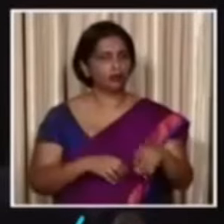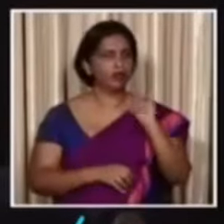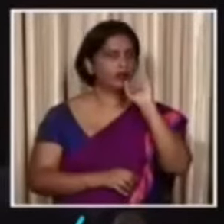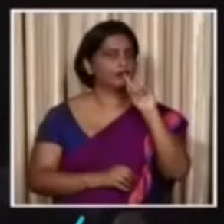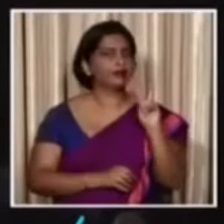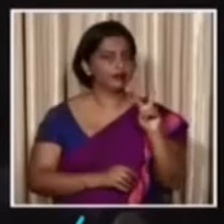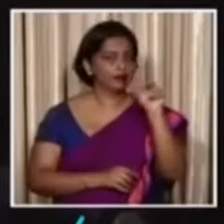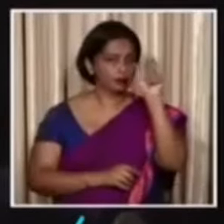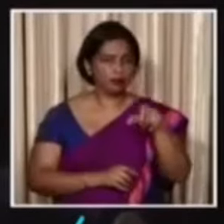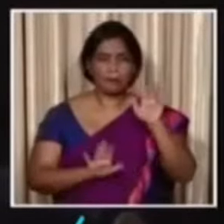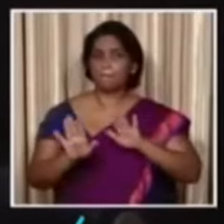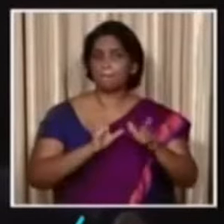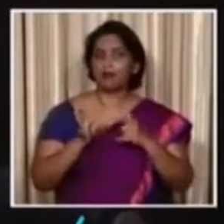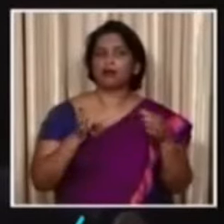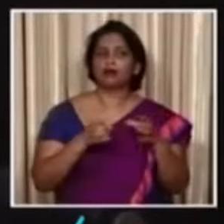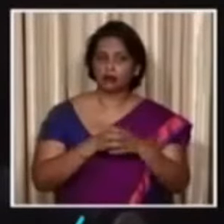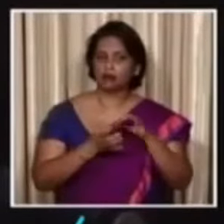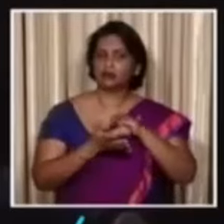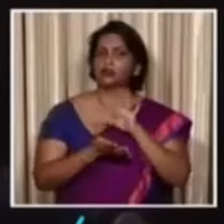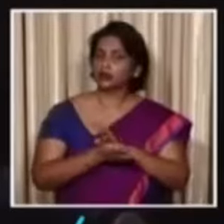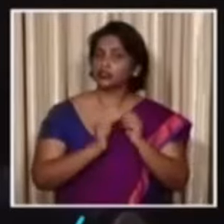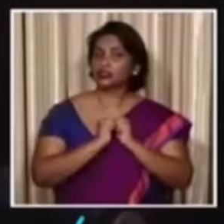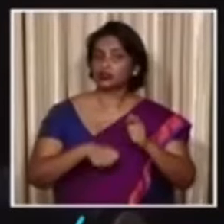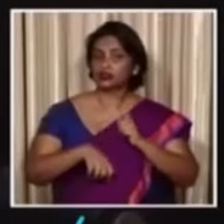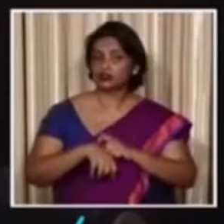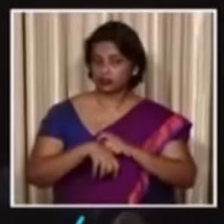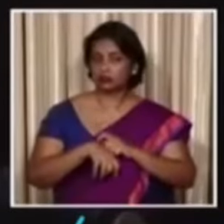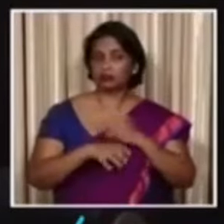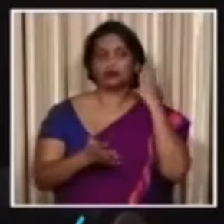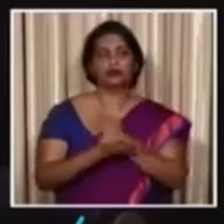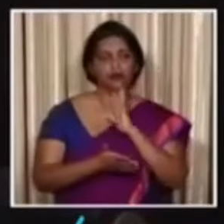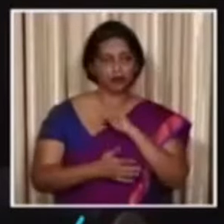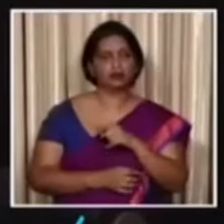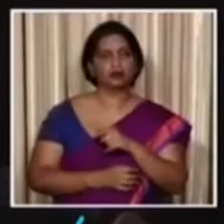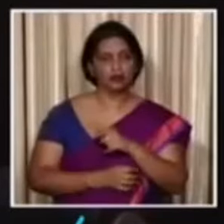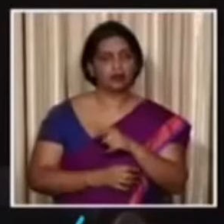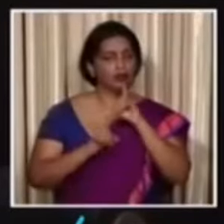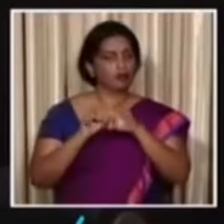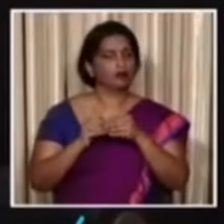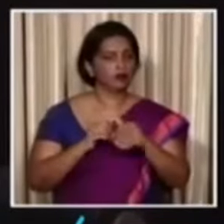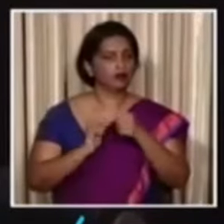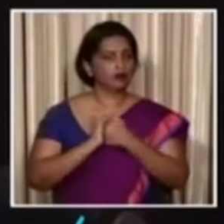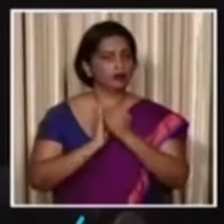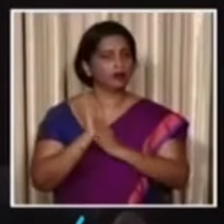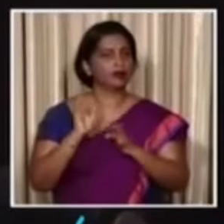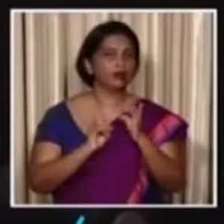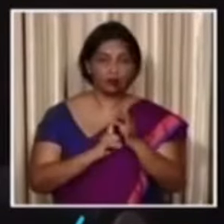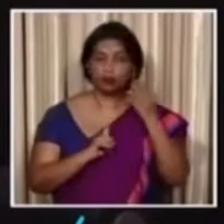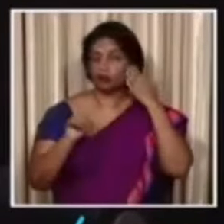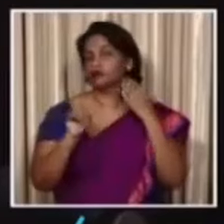62ක් පාලන අධිකාරිය විසින් තීන්දුවක් අරගෙන ඔවුන්ගේ සේවා සේවය අත්හිටවලා තියෙනවා. දැන් මේ වන විට ගරු මන්ත්‍රීතුමනි ඔවුන්